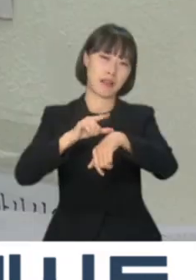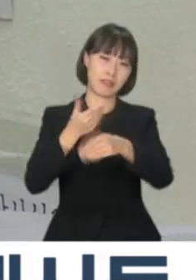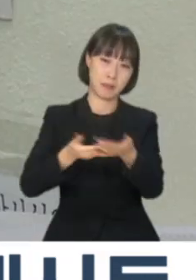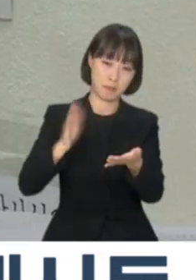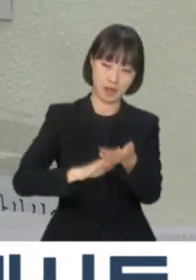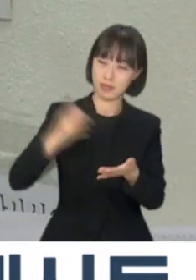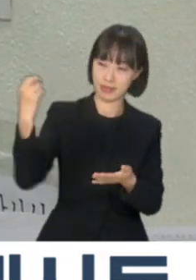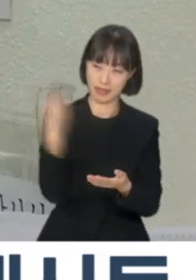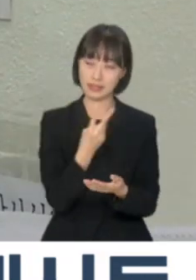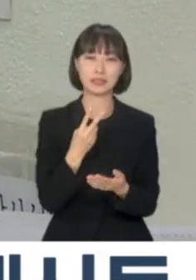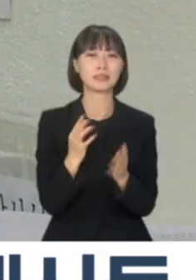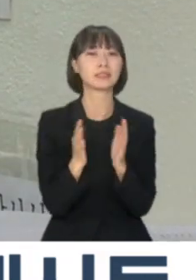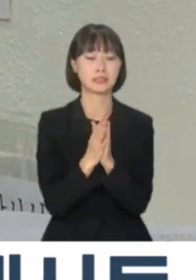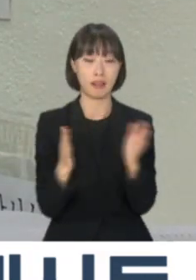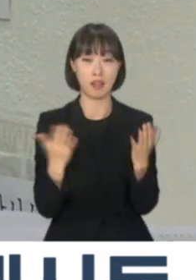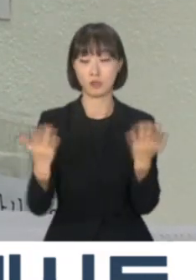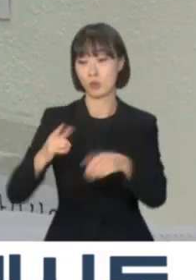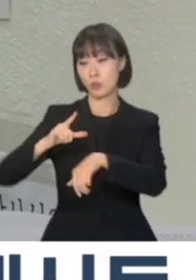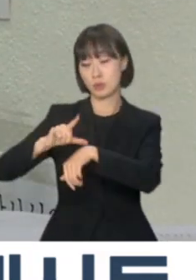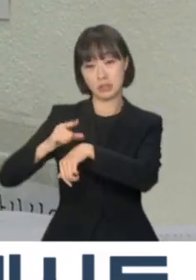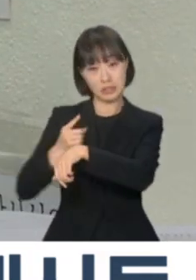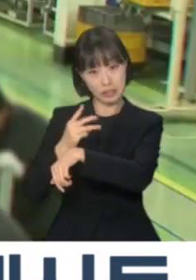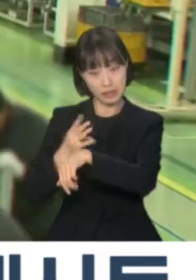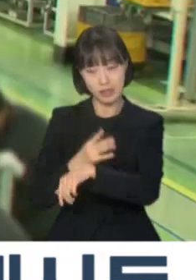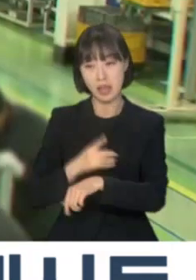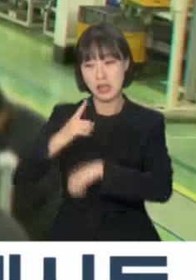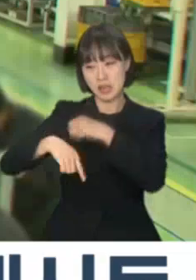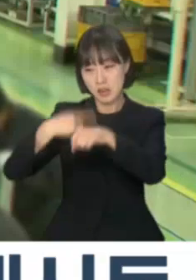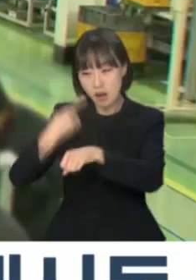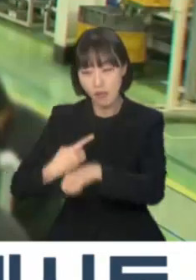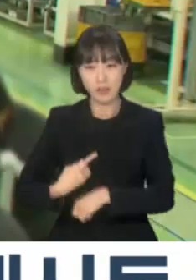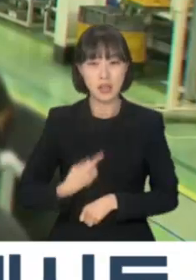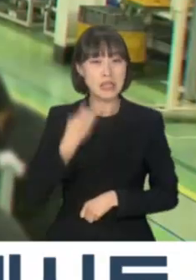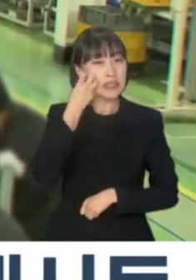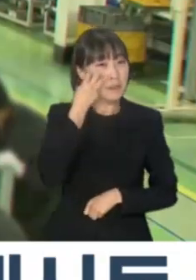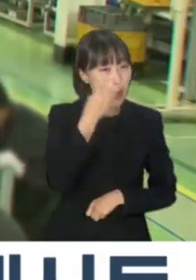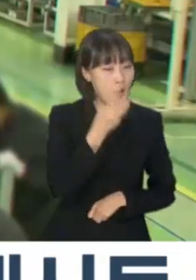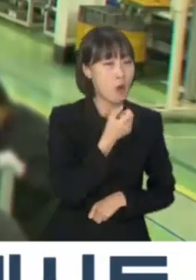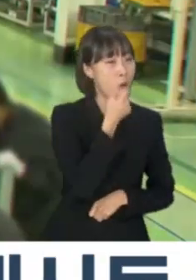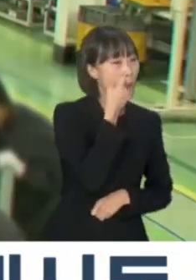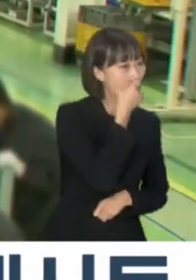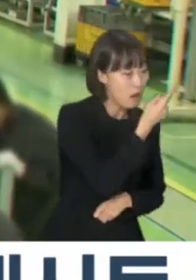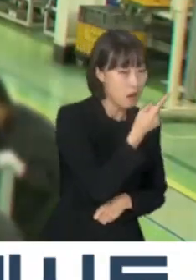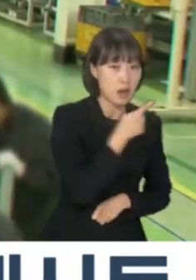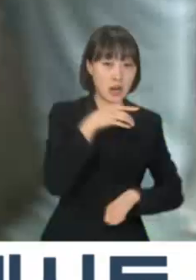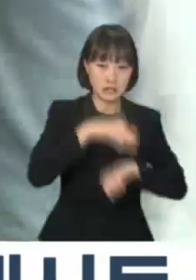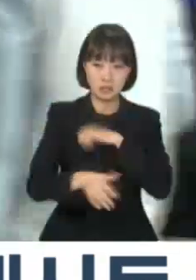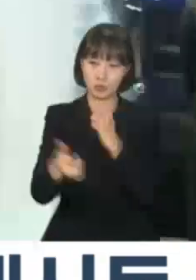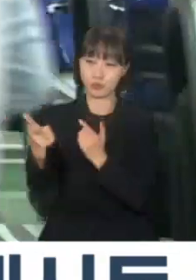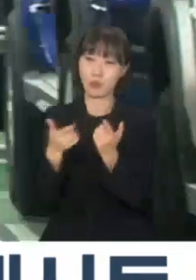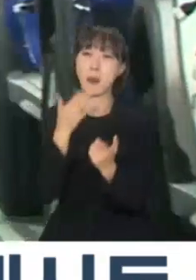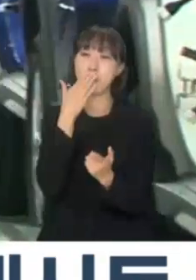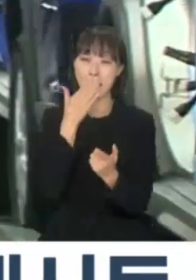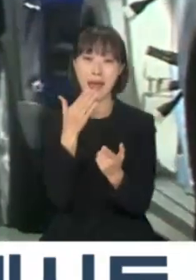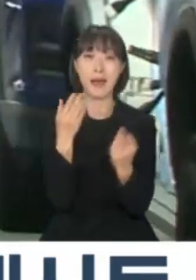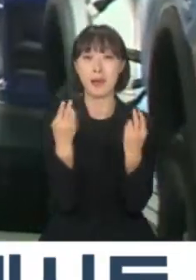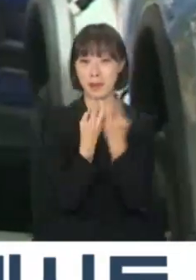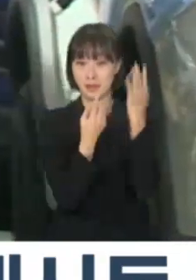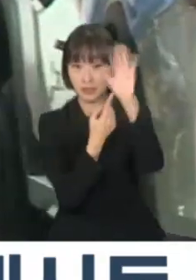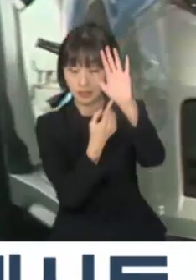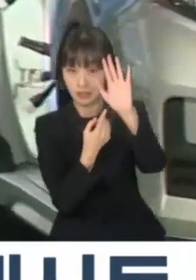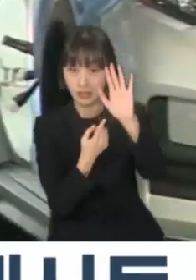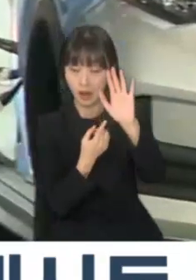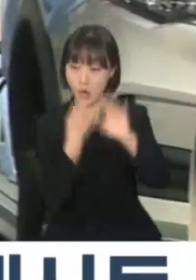걸었습니다. 근로시간을 연, 분기, 월 단위로 유연화하는 내용을 담고 있는 이 대책은 기존